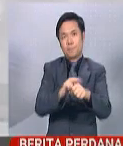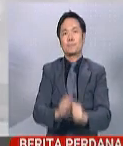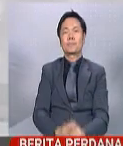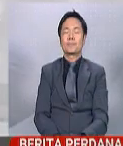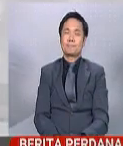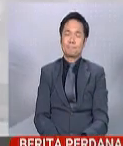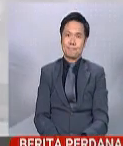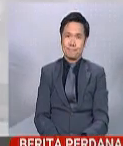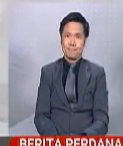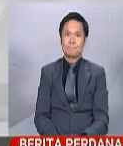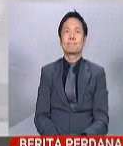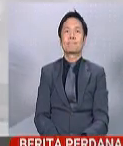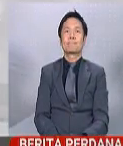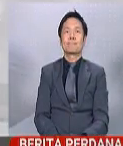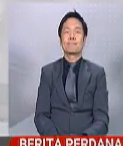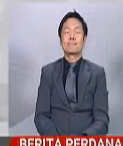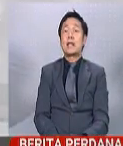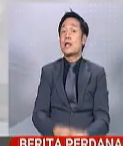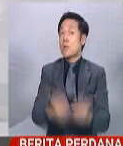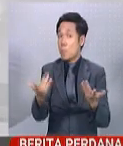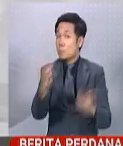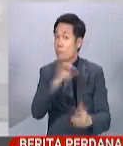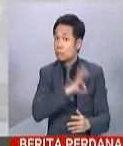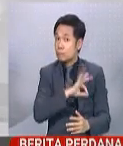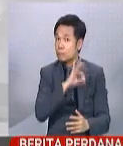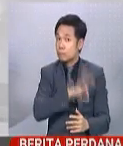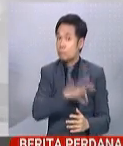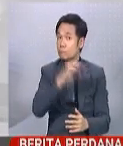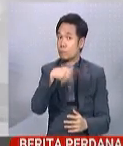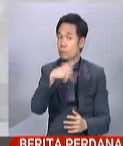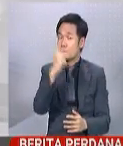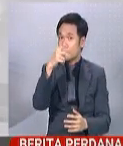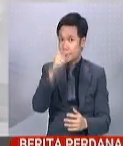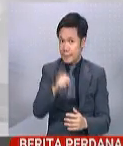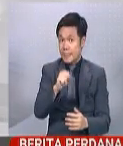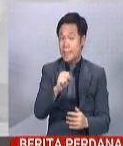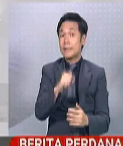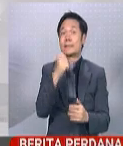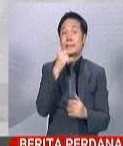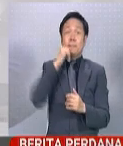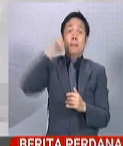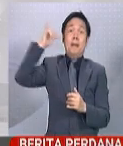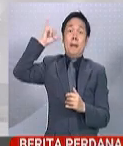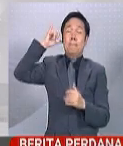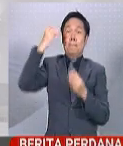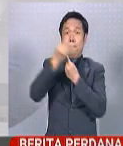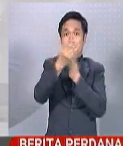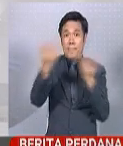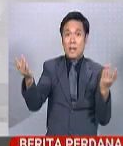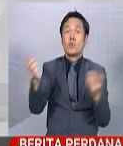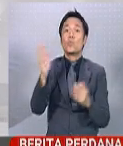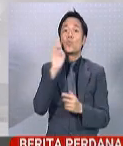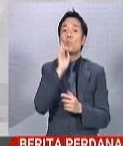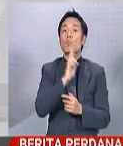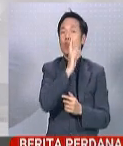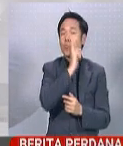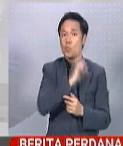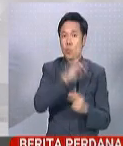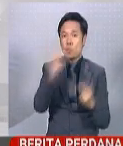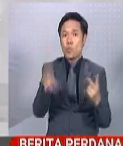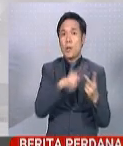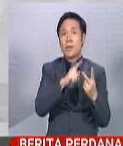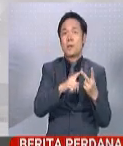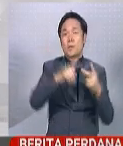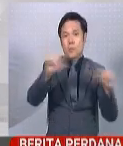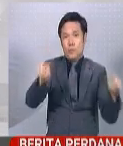Turut menerima manfaat daripada pakej prihatin PKS tambahan yang diumumkan semalam ialah pengusaha restoran Mi Sati dan Mi